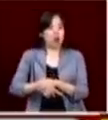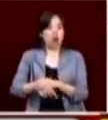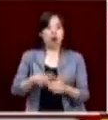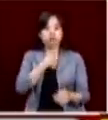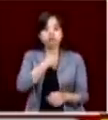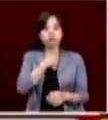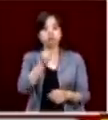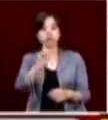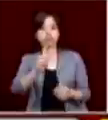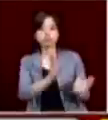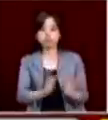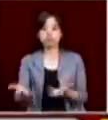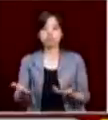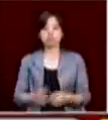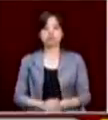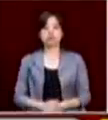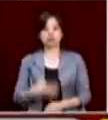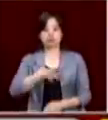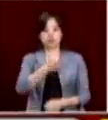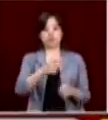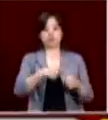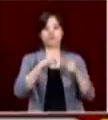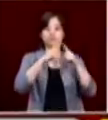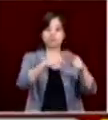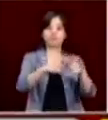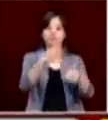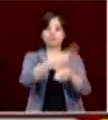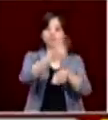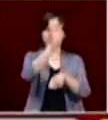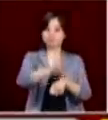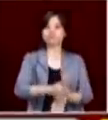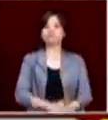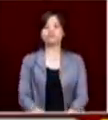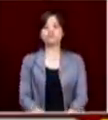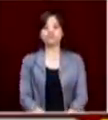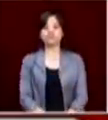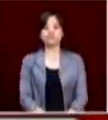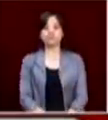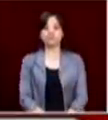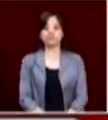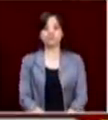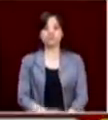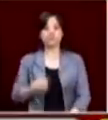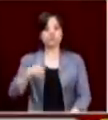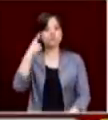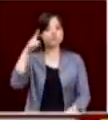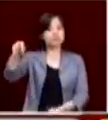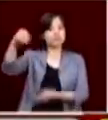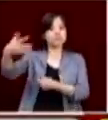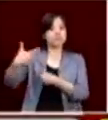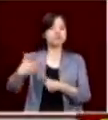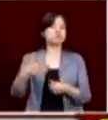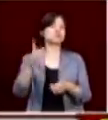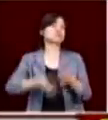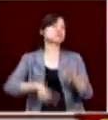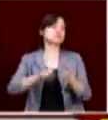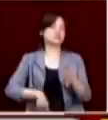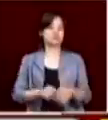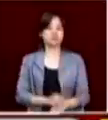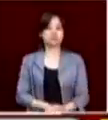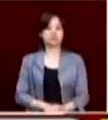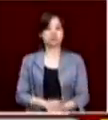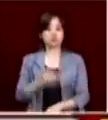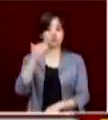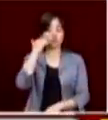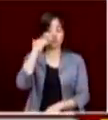们 吴荣毅先生，请回答，时间2分30秒。 我想这个问题回答足简单，